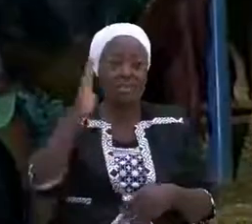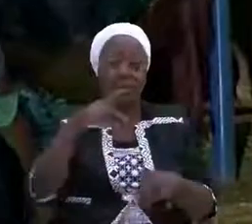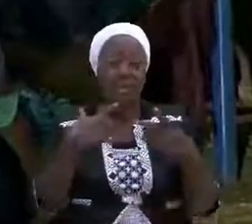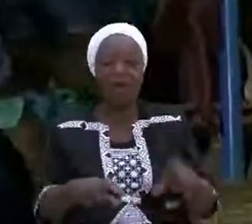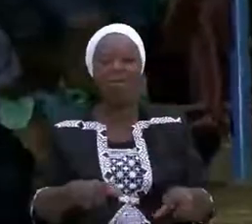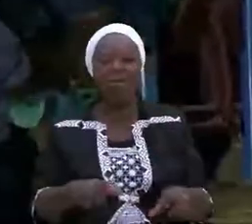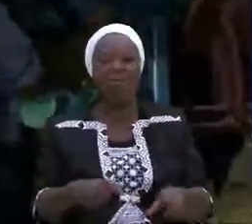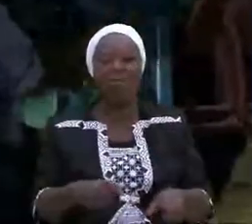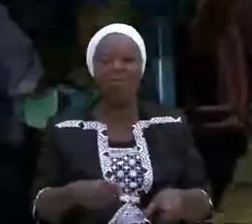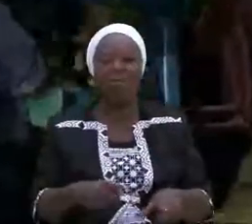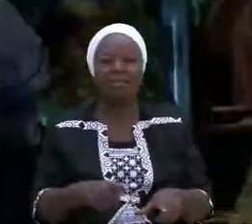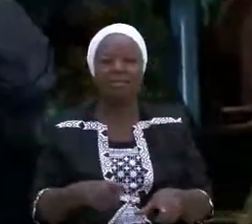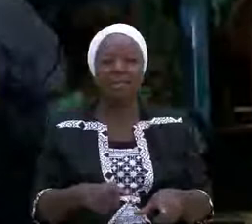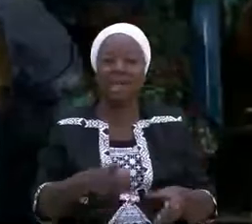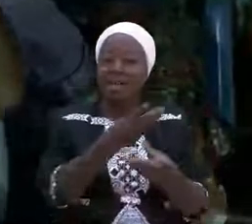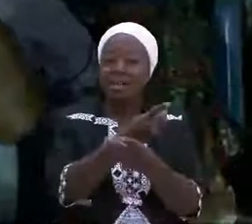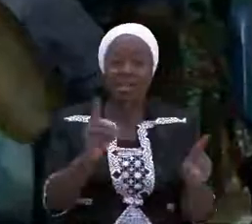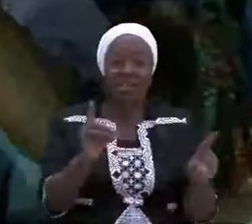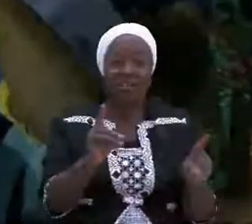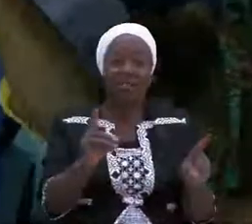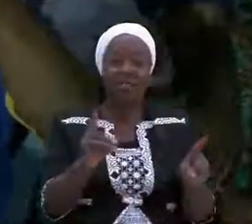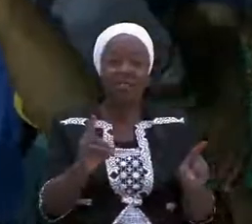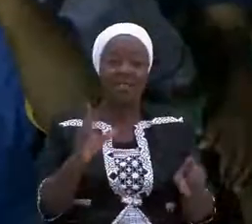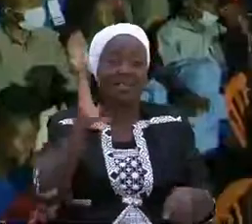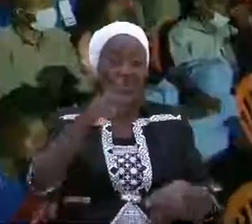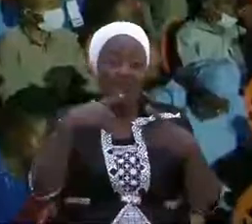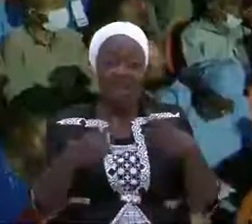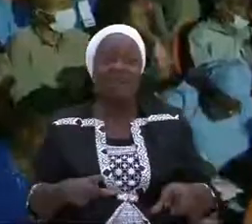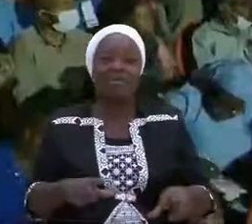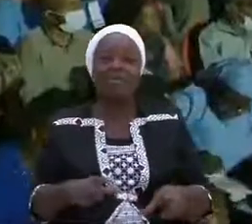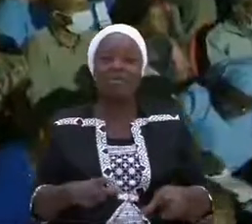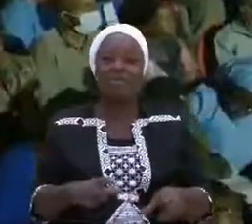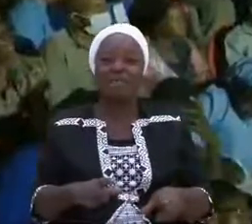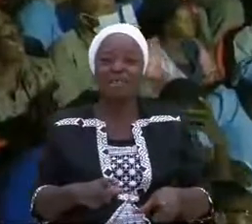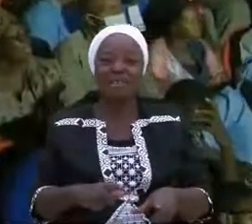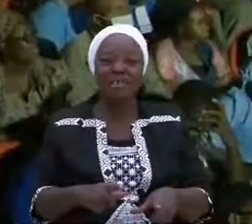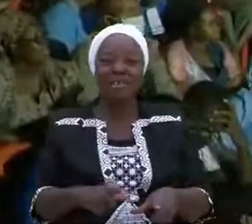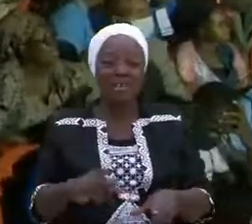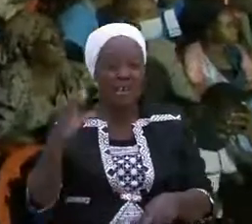La guérison aura lieu. La délivrance aura lieu.